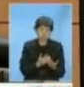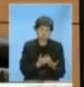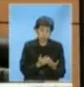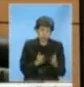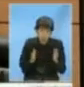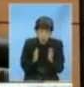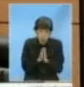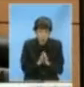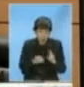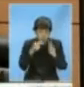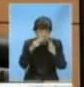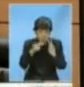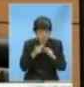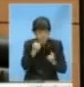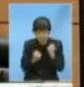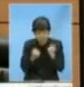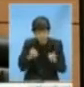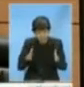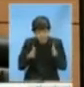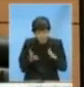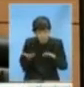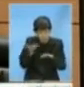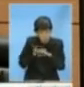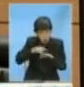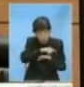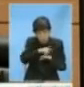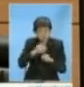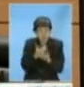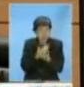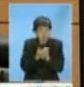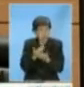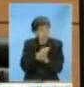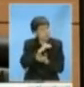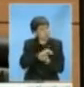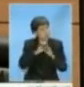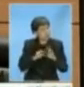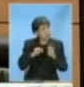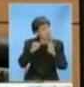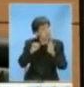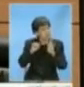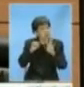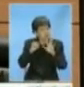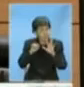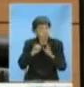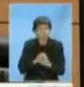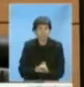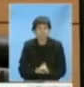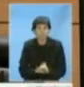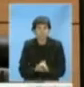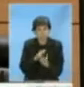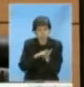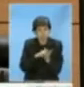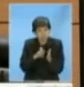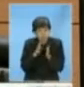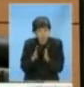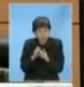1คันรถสิบล้อก็ประมาณก็4-5แสนอยู่นั่นคือคือกำไรที่ที่เป็นเป็นโอกาสที่นโยบาย